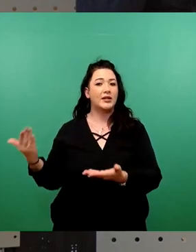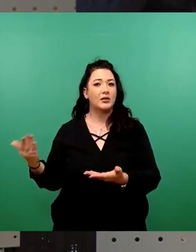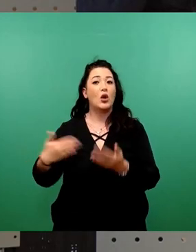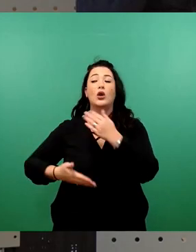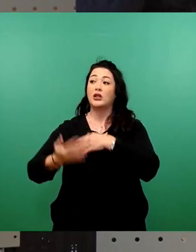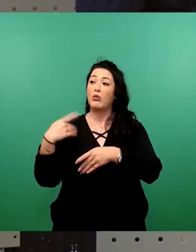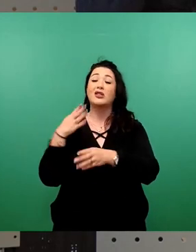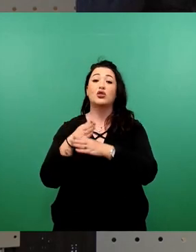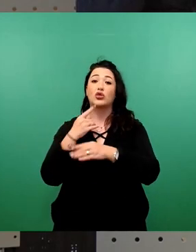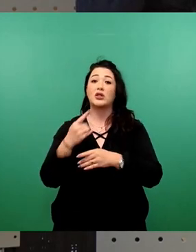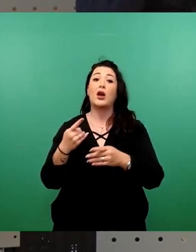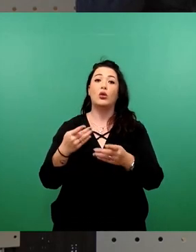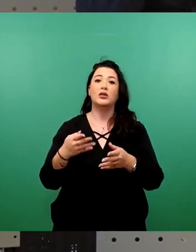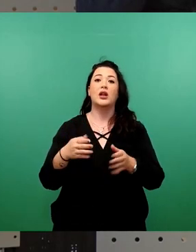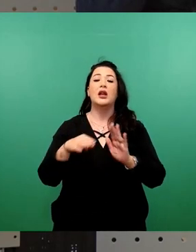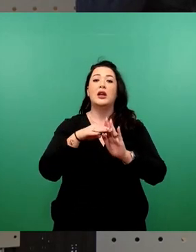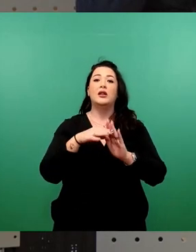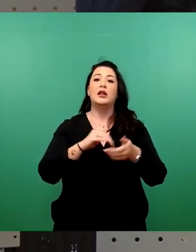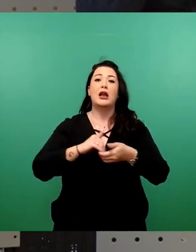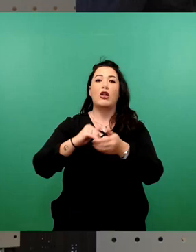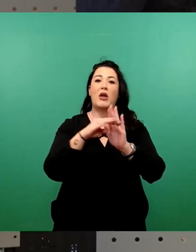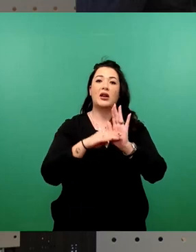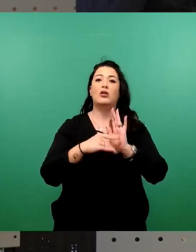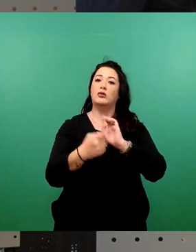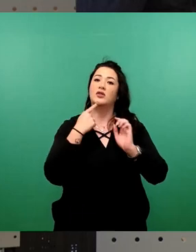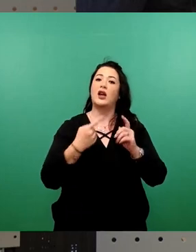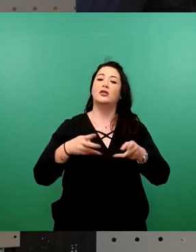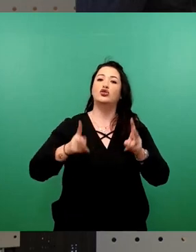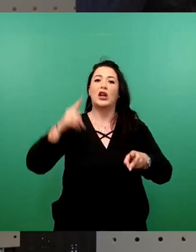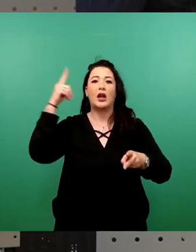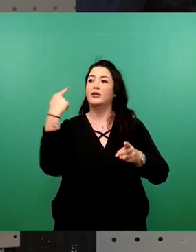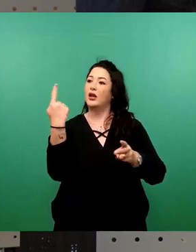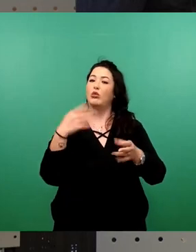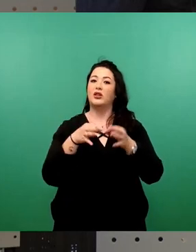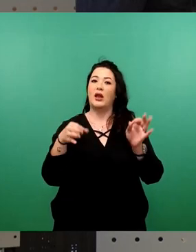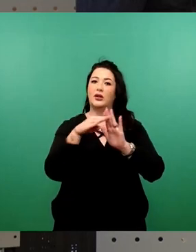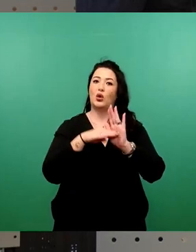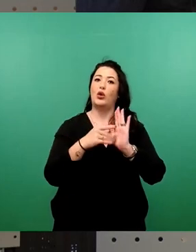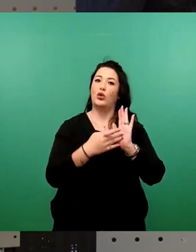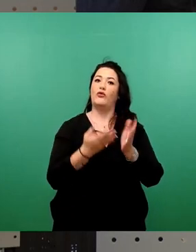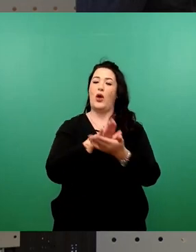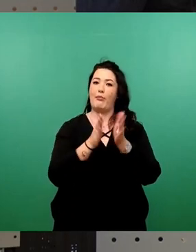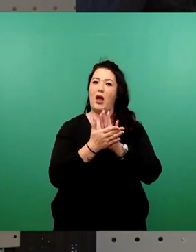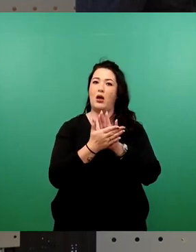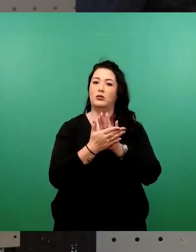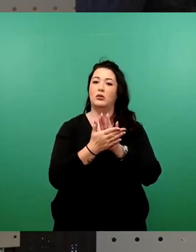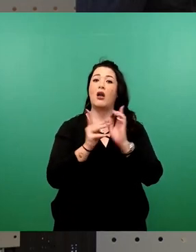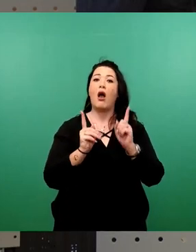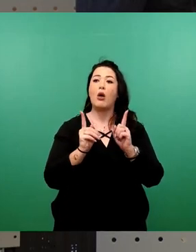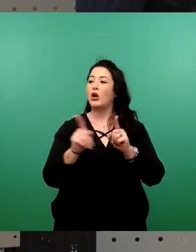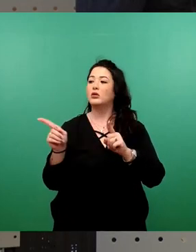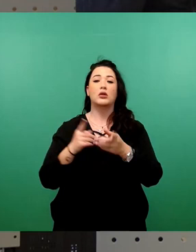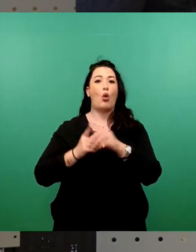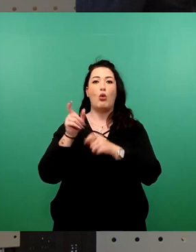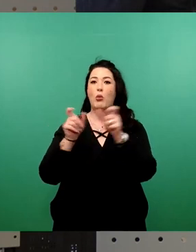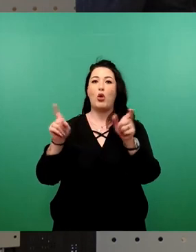der Stadtrat legt die Vertretungsreihenfolge vor. Ja, im Einvernehmen mit dem Oberbürgermeister. Das ist aber eben nicht, der Oberbürgermeister legt hier